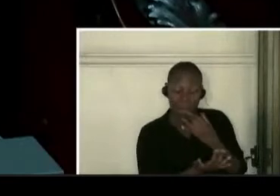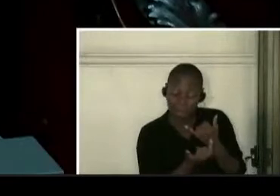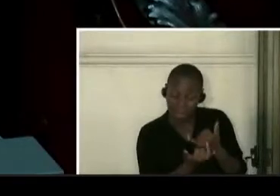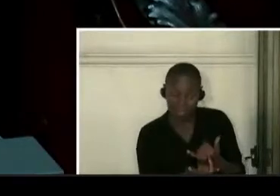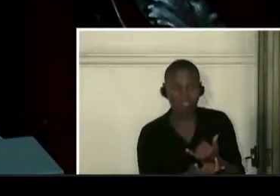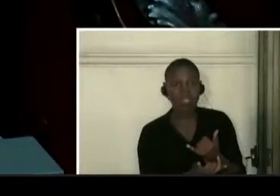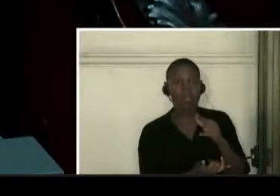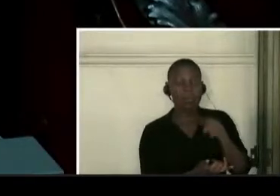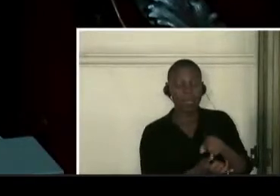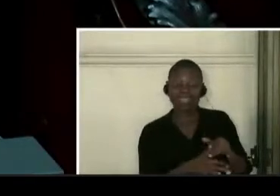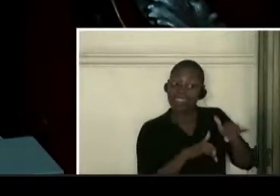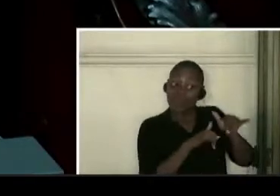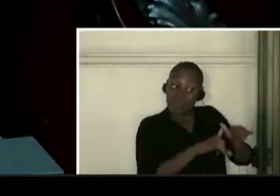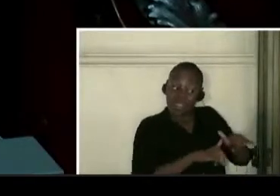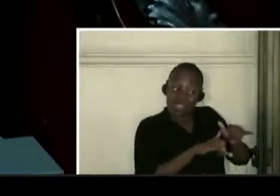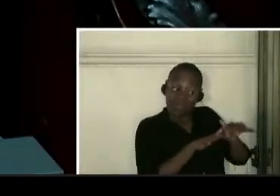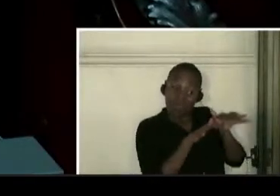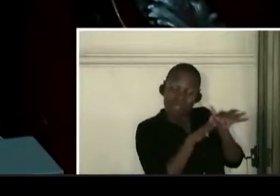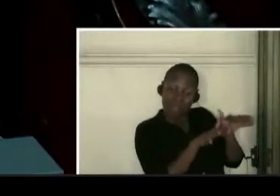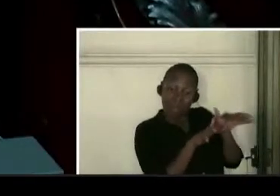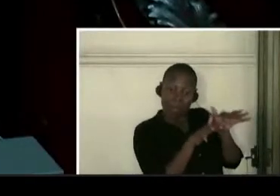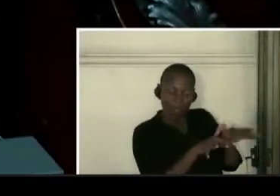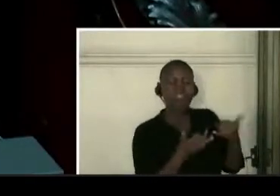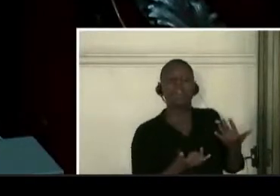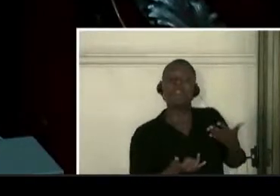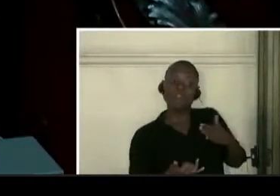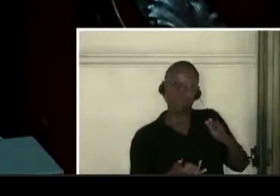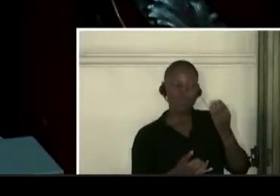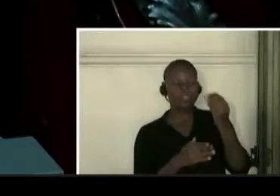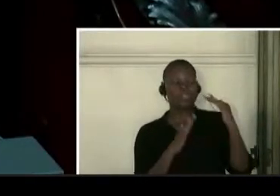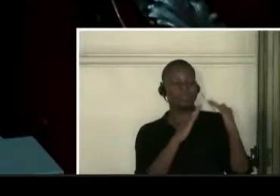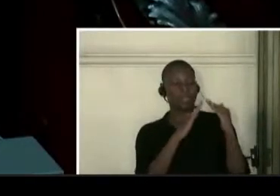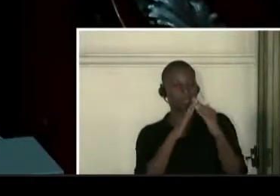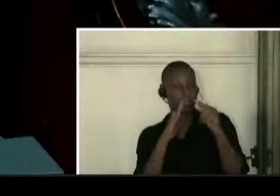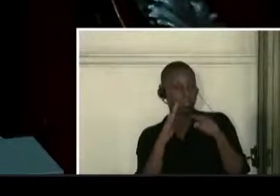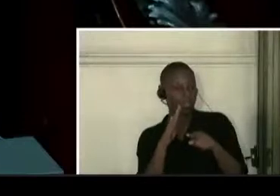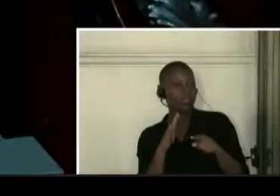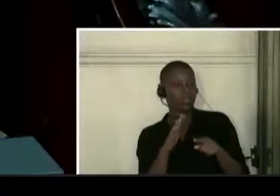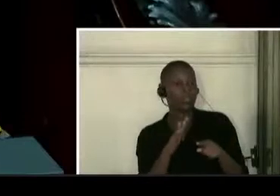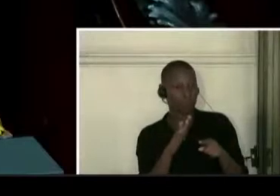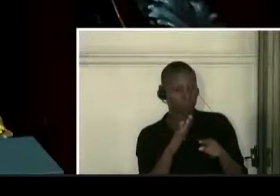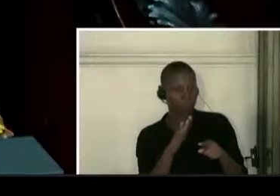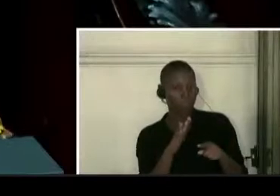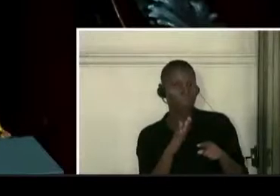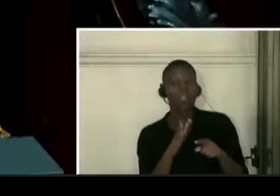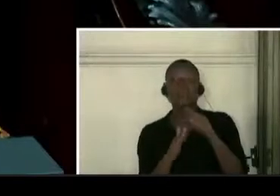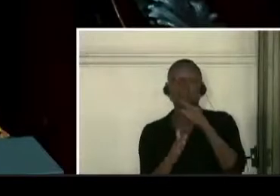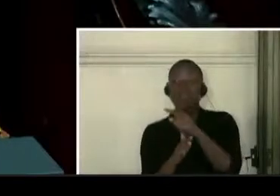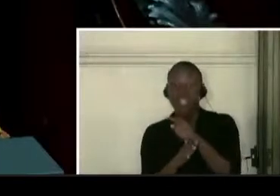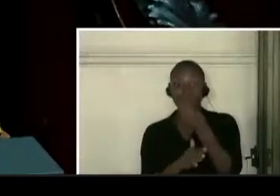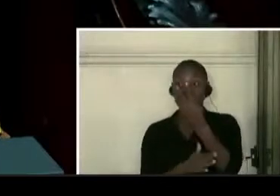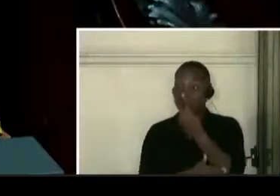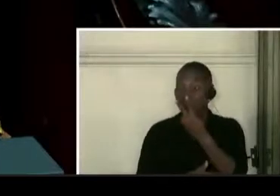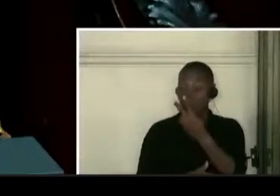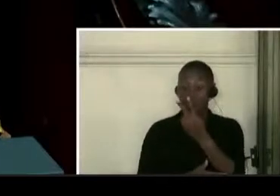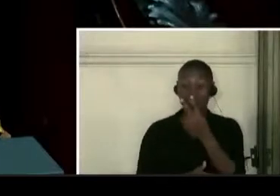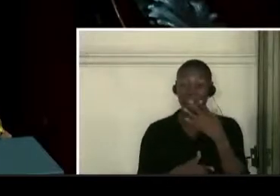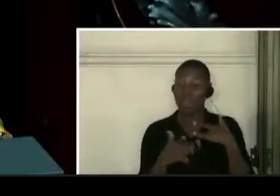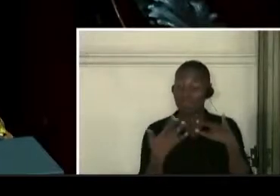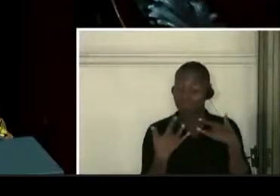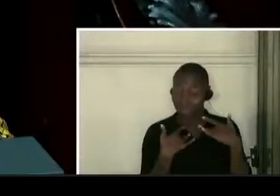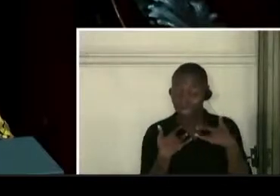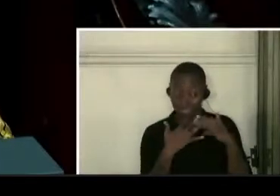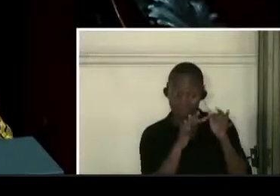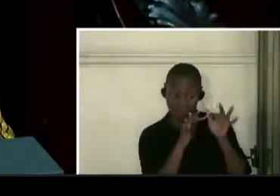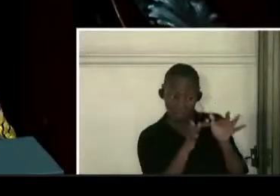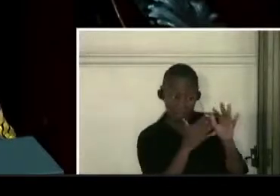behleli kolindela bayasusa khona. Ingakho lokho sikushayela kakhulu ihlombe ukuthi ufike wazibona izikhalo zabantu